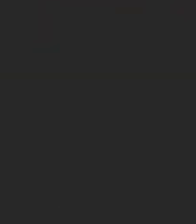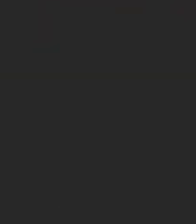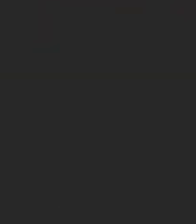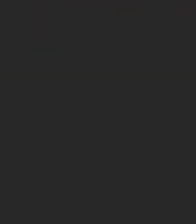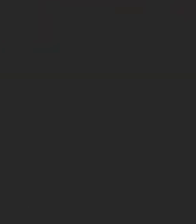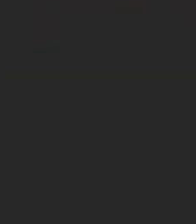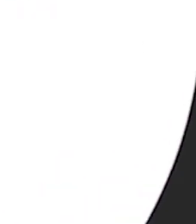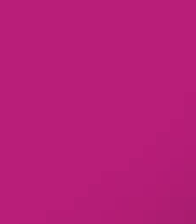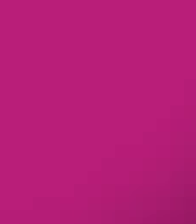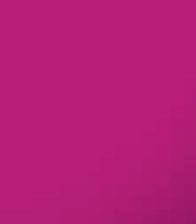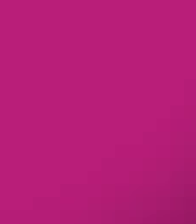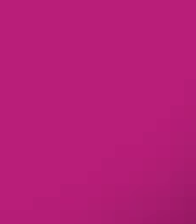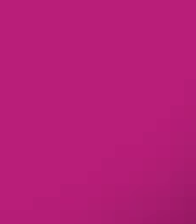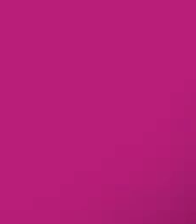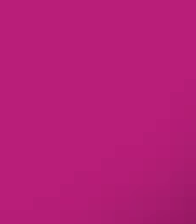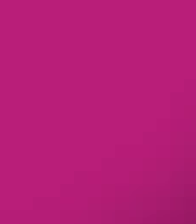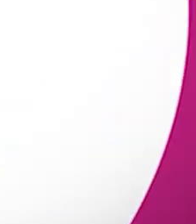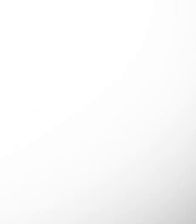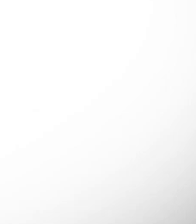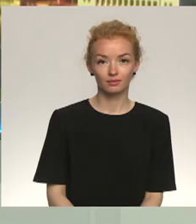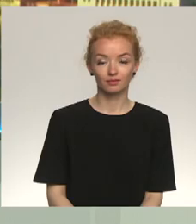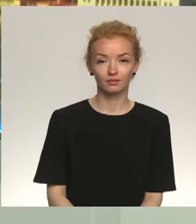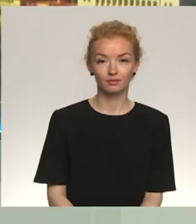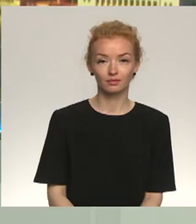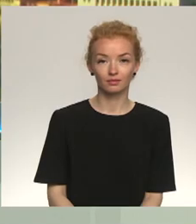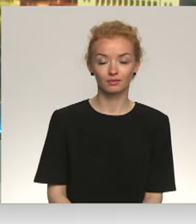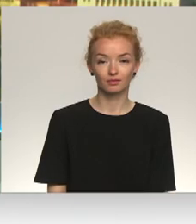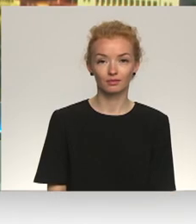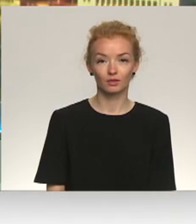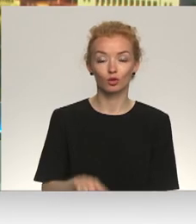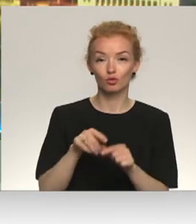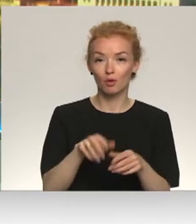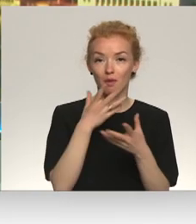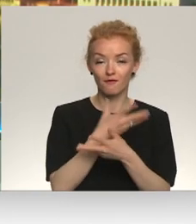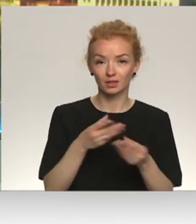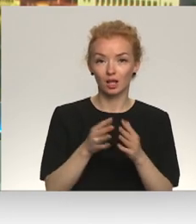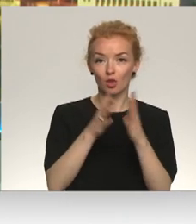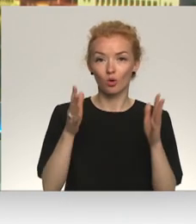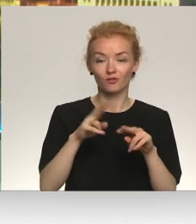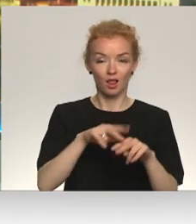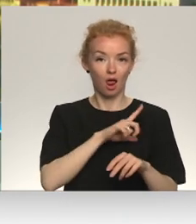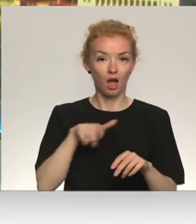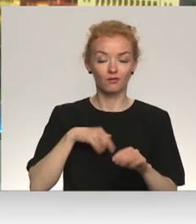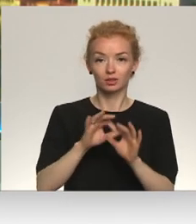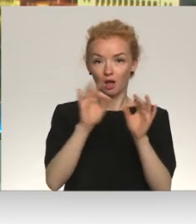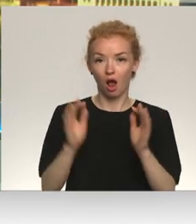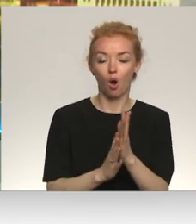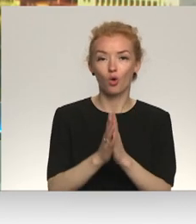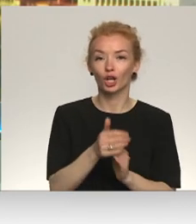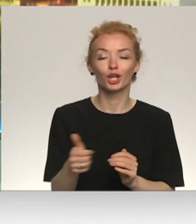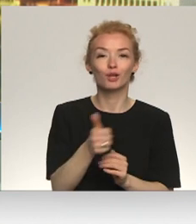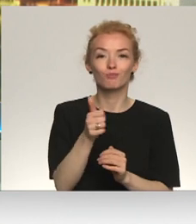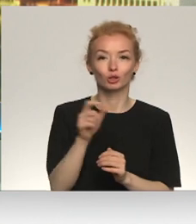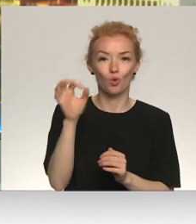Re! Viss ēters ir te! Šopavasar vairākās Latvijas vietās sākuši augt īpašu ozoli,